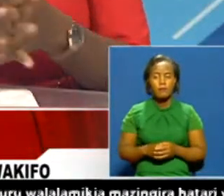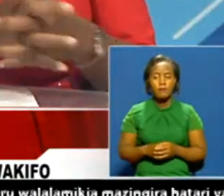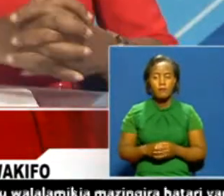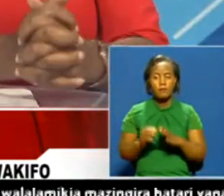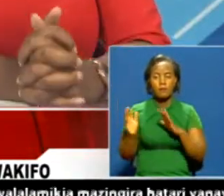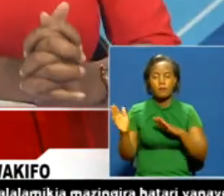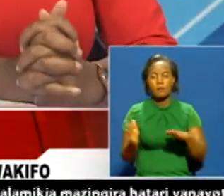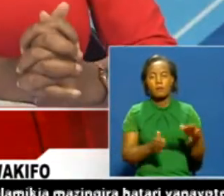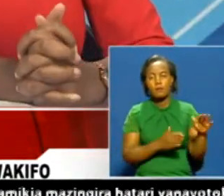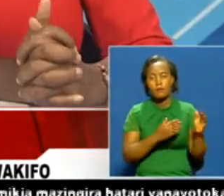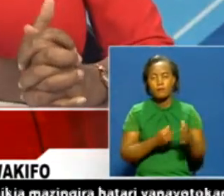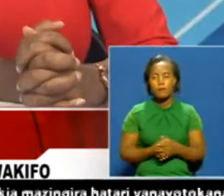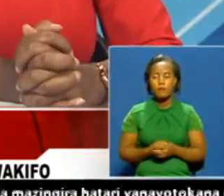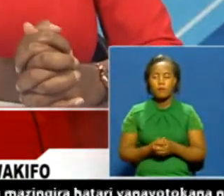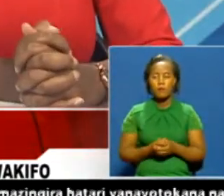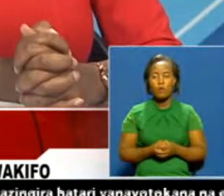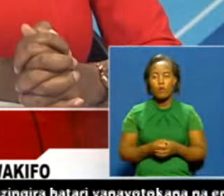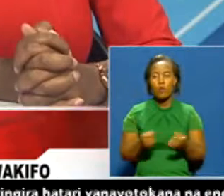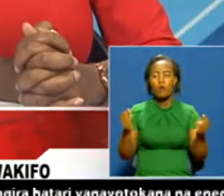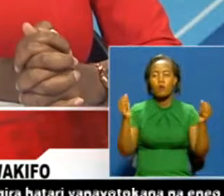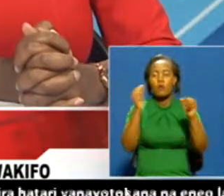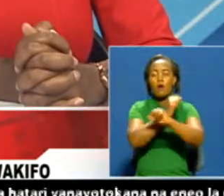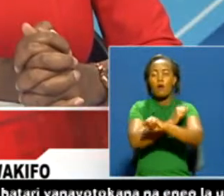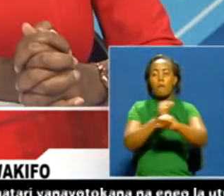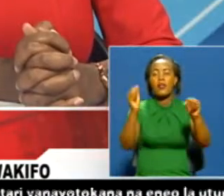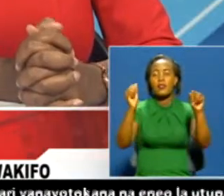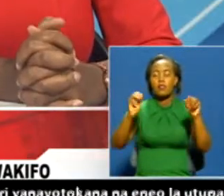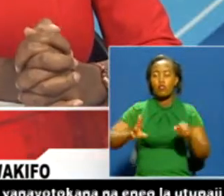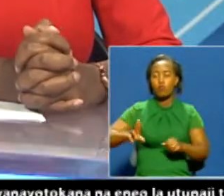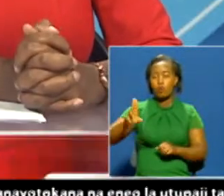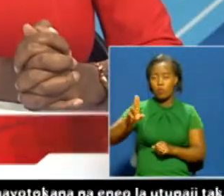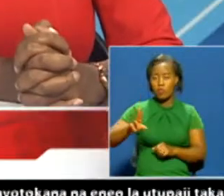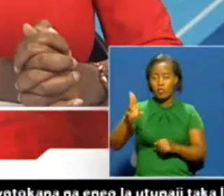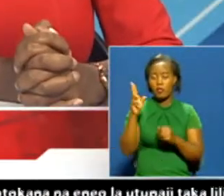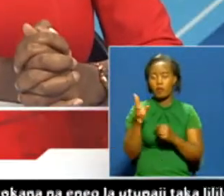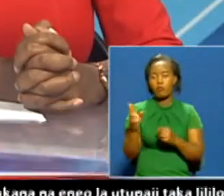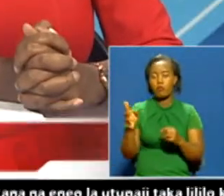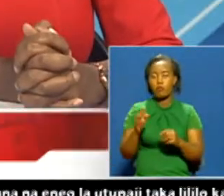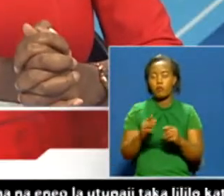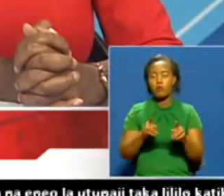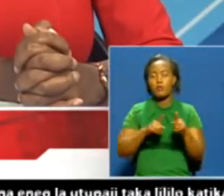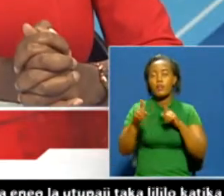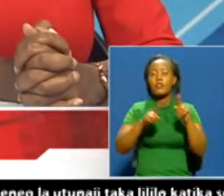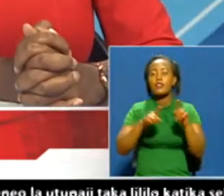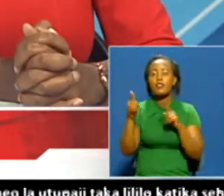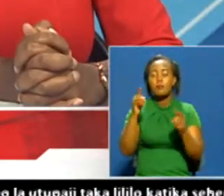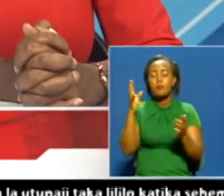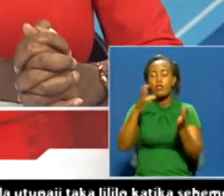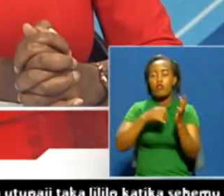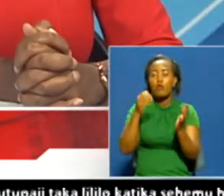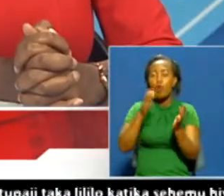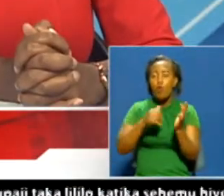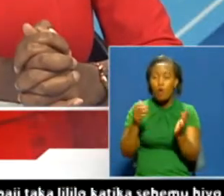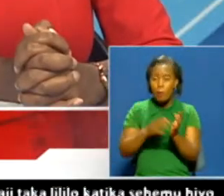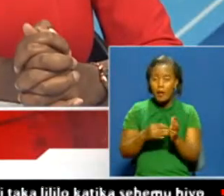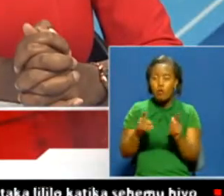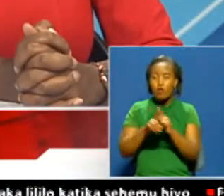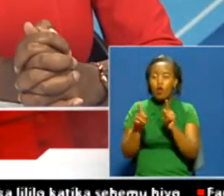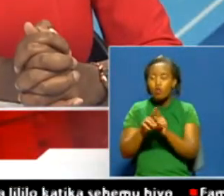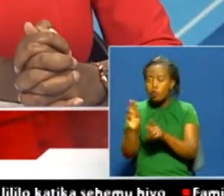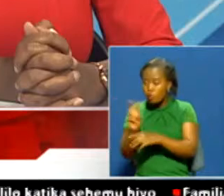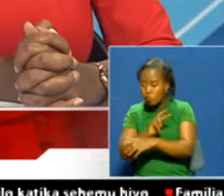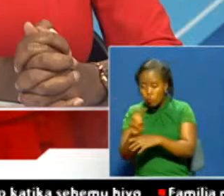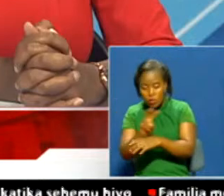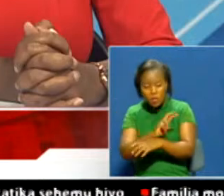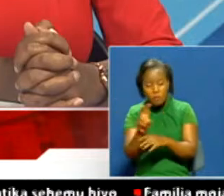Kwingineko mtazamaji ni kwa Rais Uhuru Kenyatta atafanya ziara yake eneo la Ukambani ambapo anatarajiwa tu kukagua miradi ya maendeleo